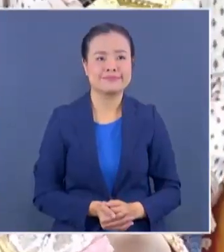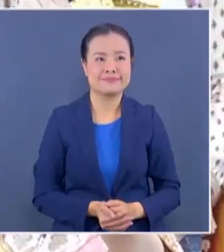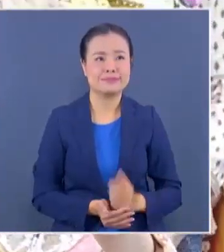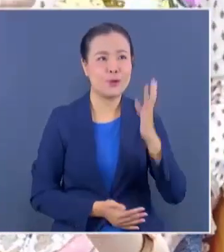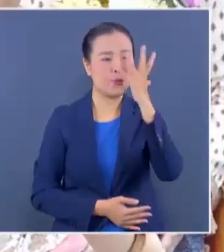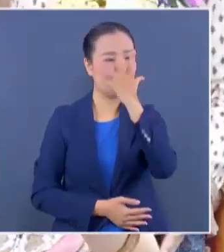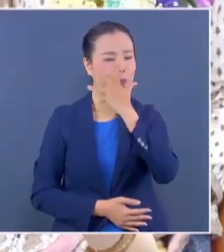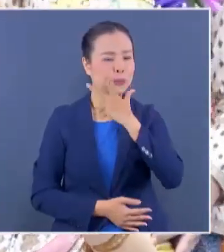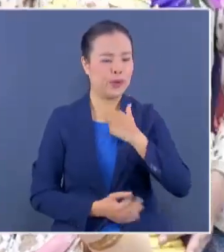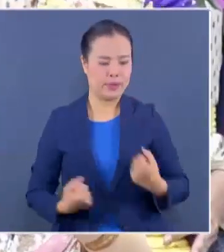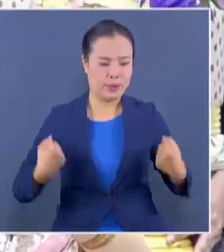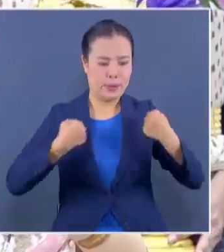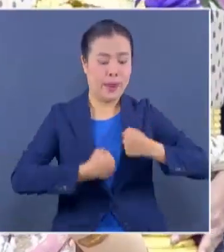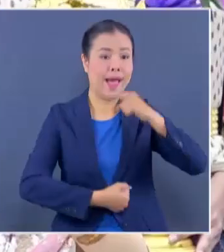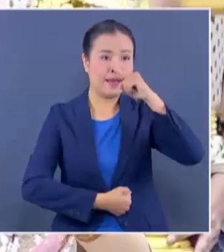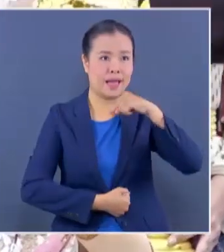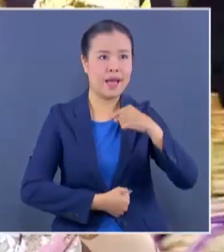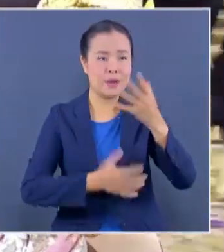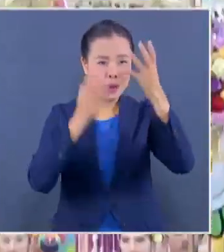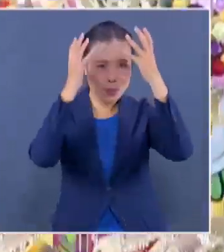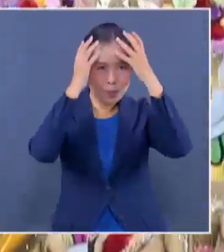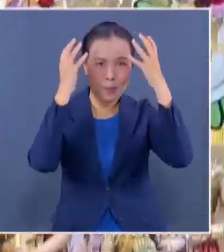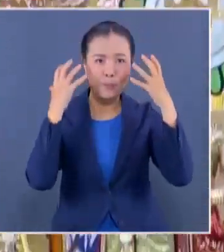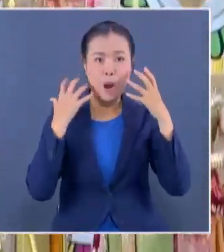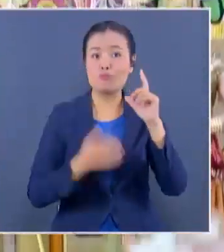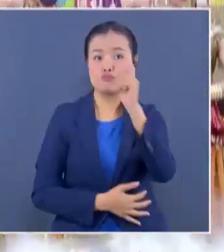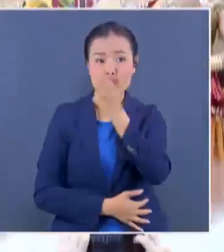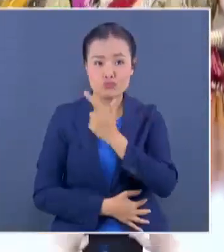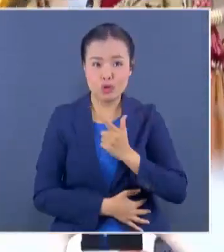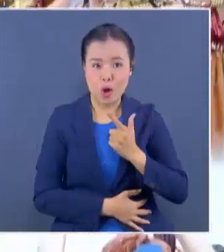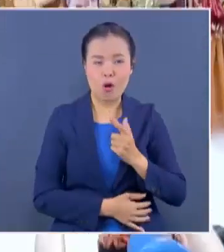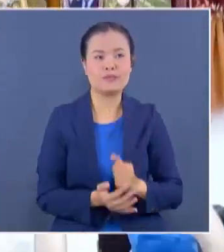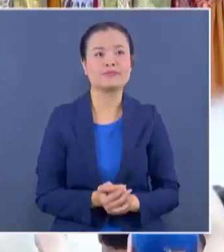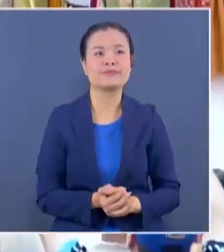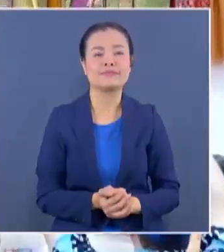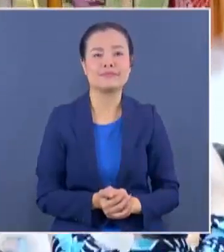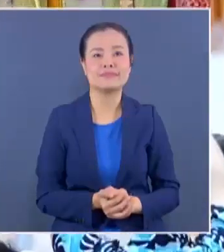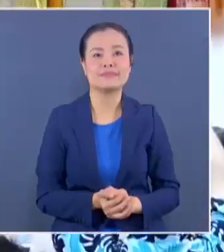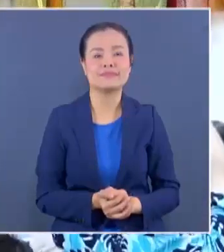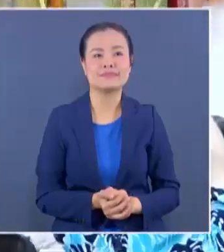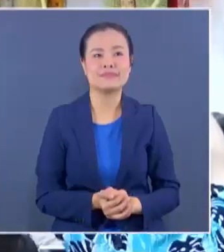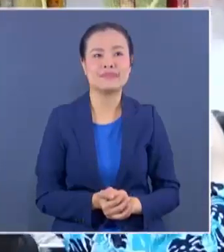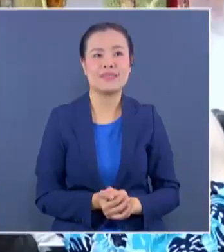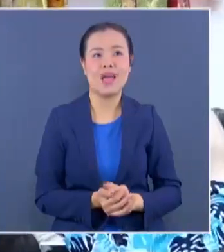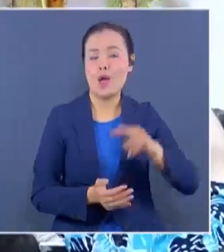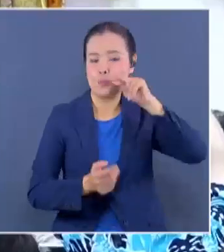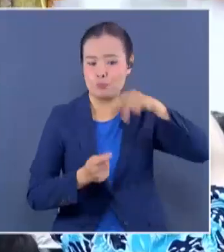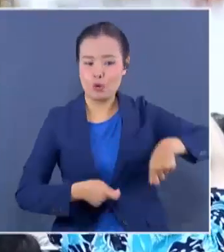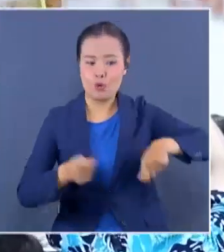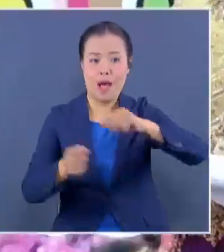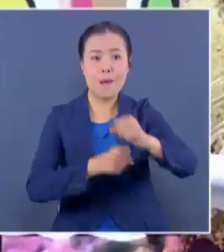สวยสง่าในชุดไทยนะครับพร้อมกับเครื่องประดับทองแปลงโฉมเป็นนางกิมิทาเทวีนางสงกรานต์ประจ